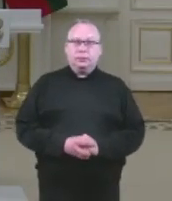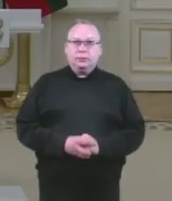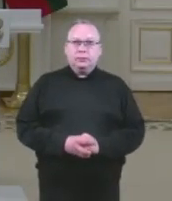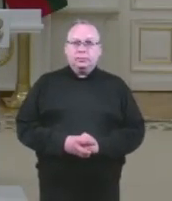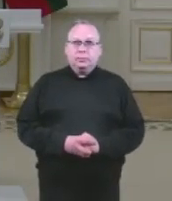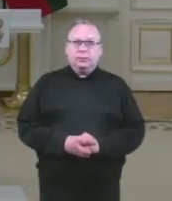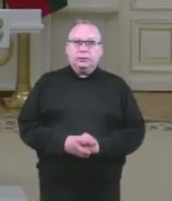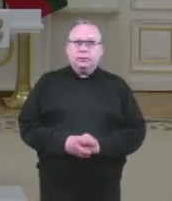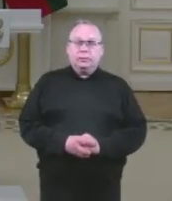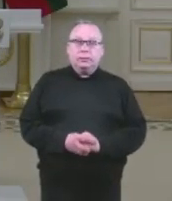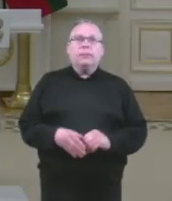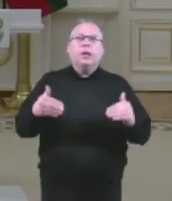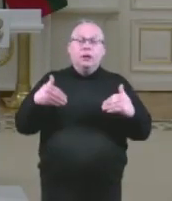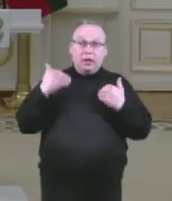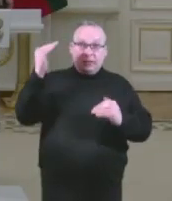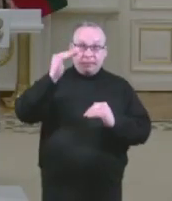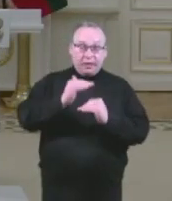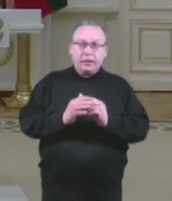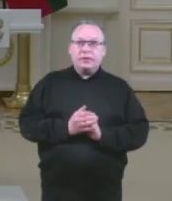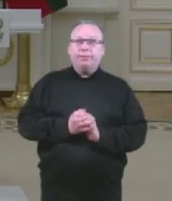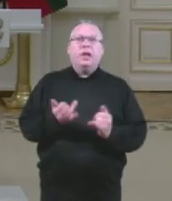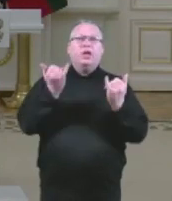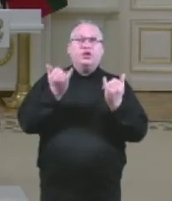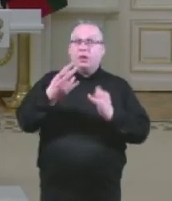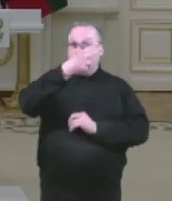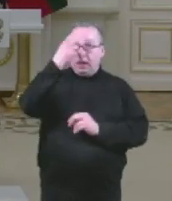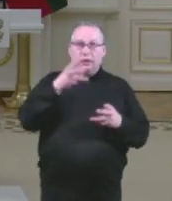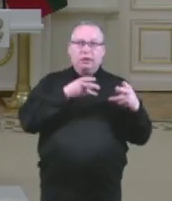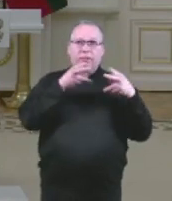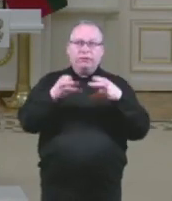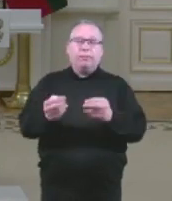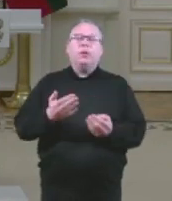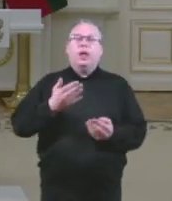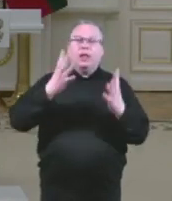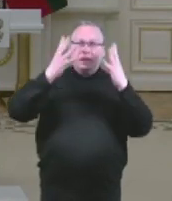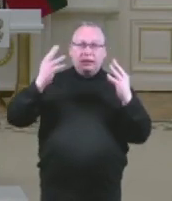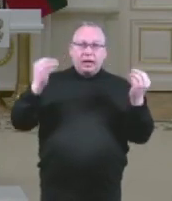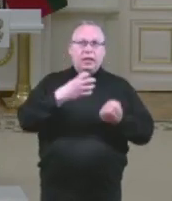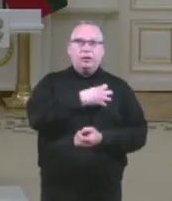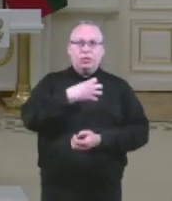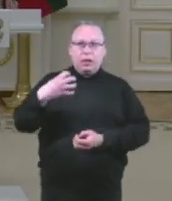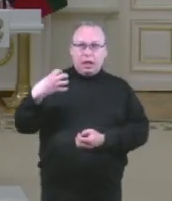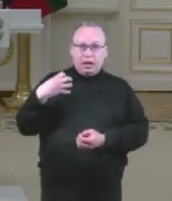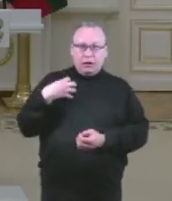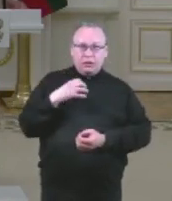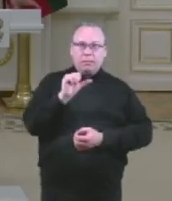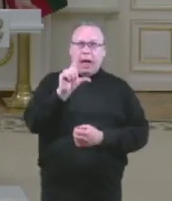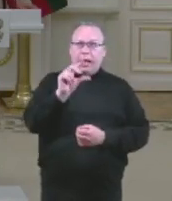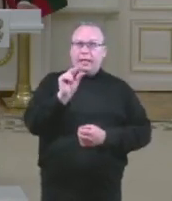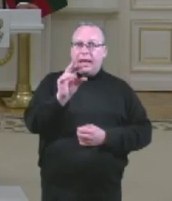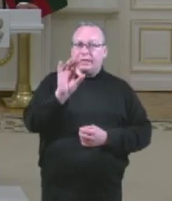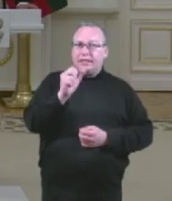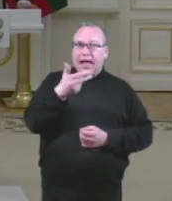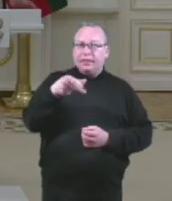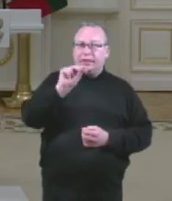Labas vakaras, hudinavant. Šiandien į Lietuvą atvyko jo didenybė Niderlandų karalius Viljamas Aleksanderis.